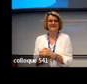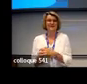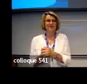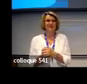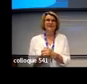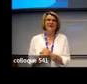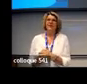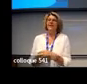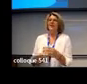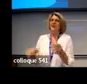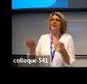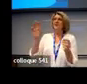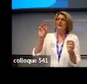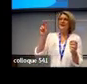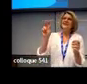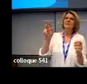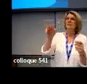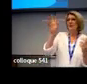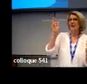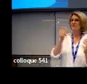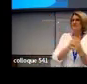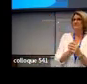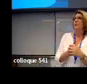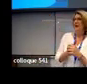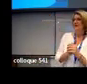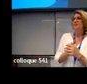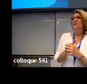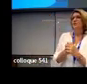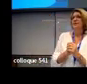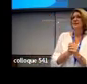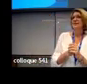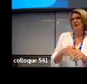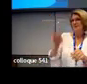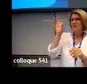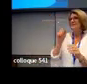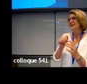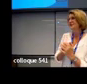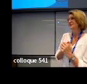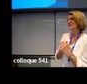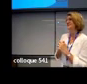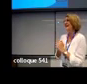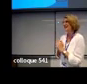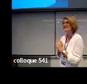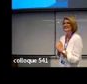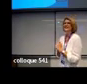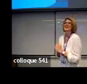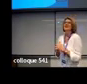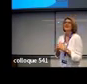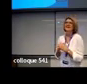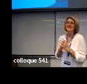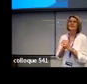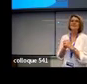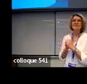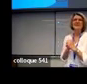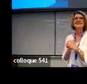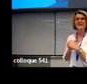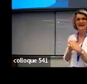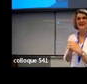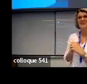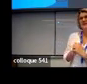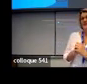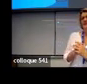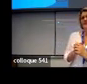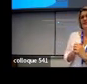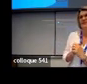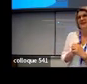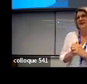juste des étudiants, on reste à peu près quoi, 1 minute maximum, 3 secondes sur une page. On regarde 3 premiers résultats